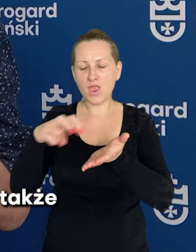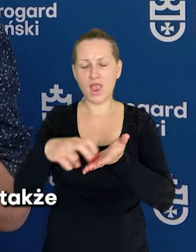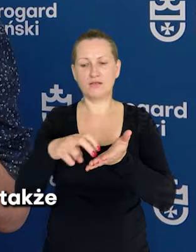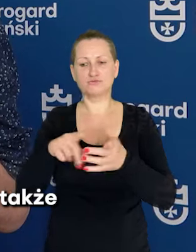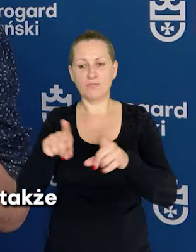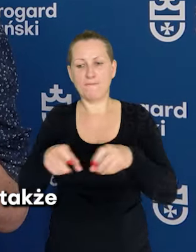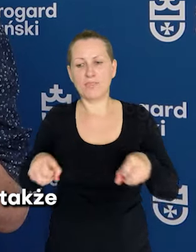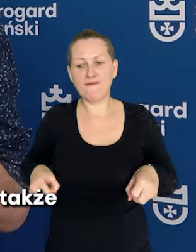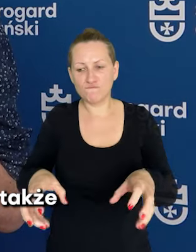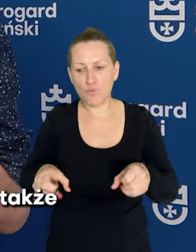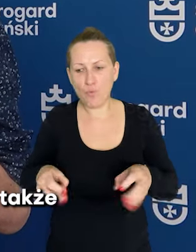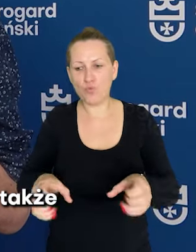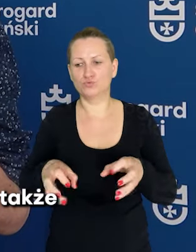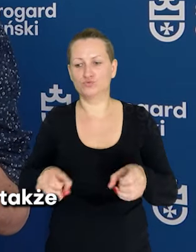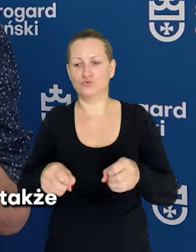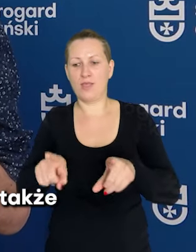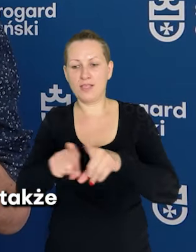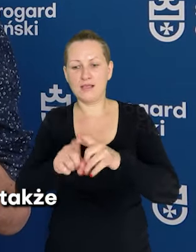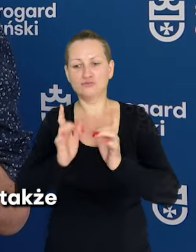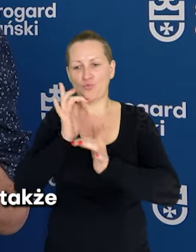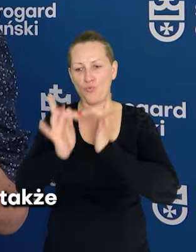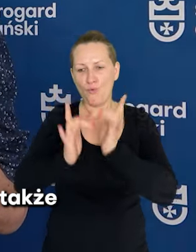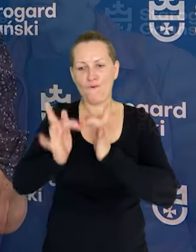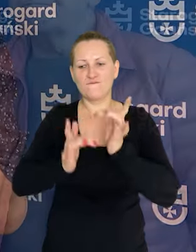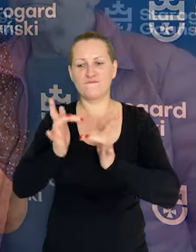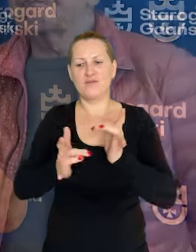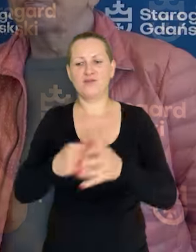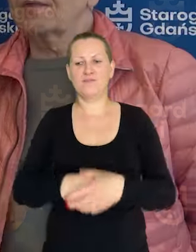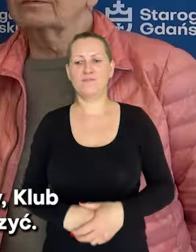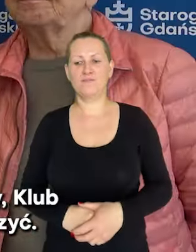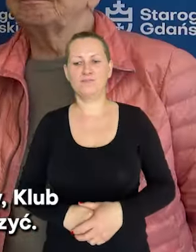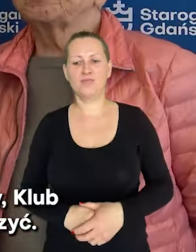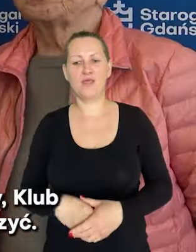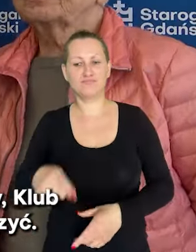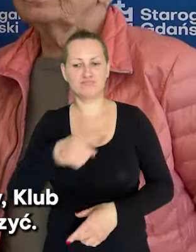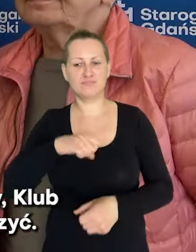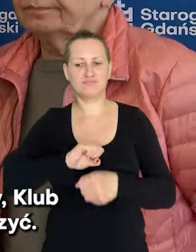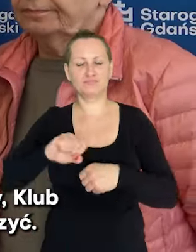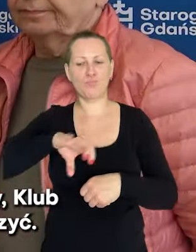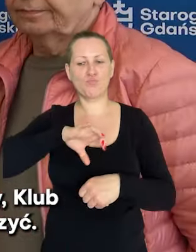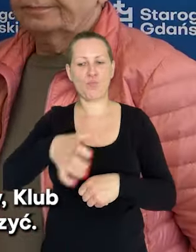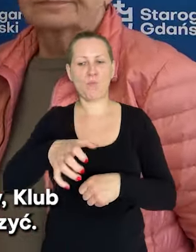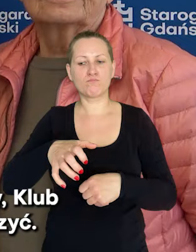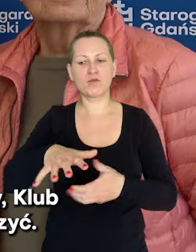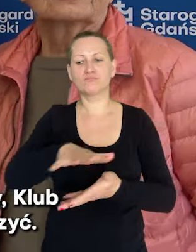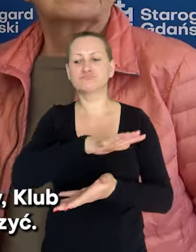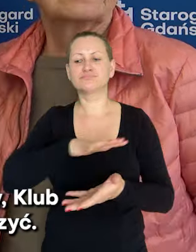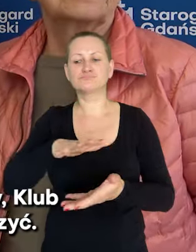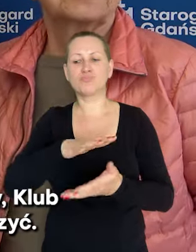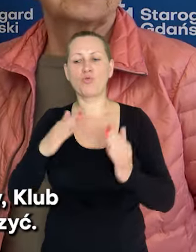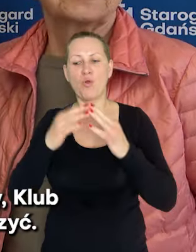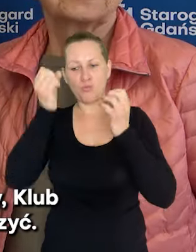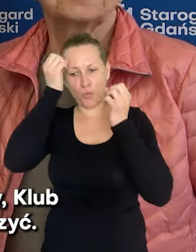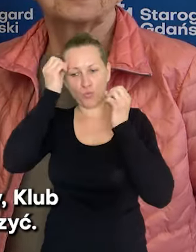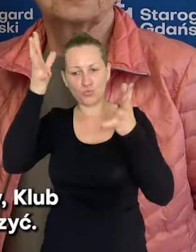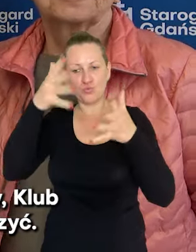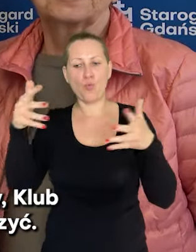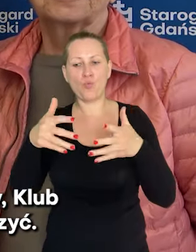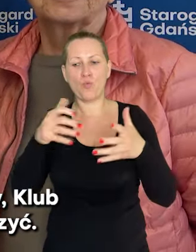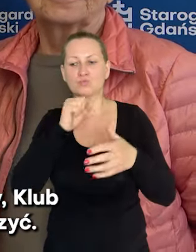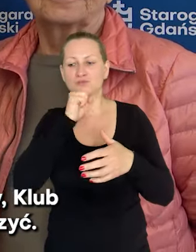wózkach inwalidzkich częściowo, także rowerowa. Jesteśmy grupą z Osiedlowego Domu Kultury, Klub Seniora i